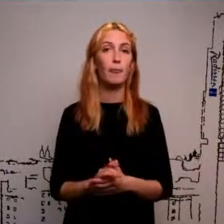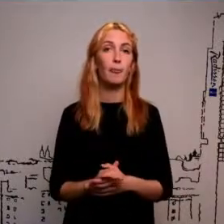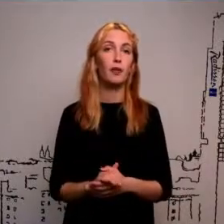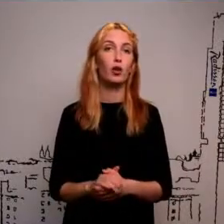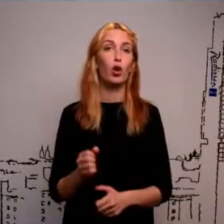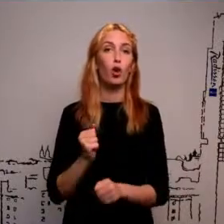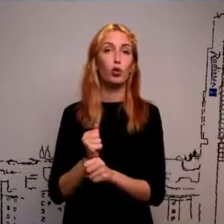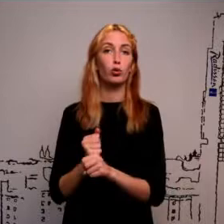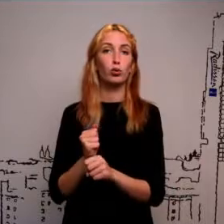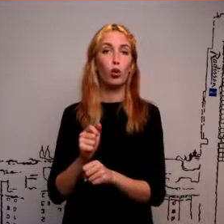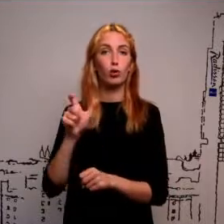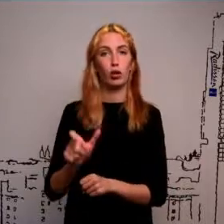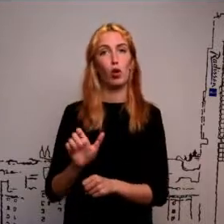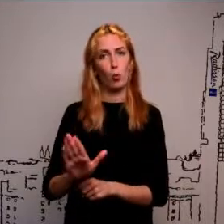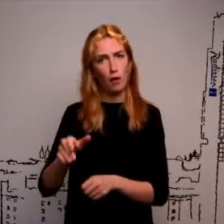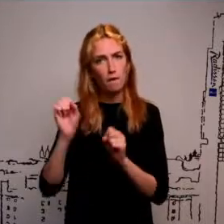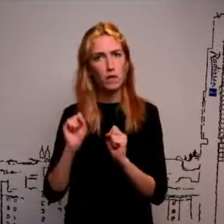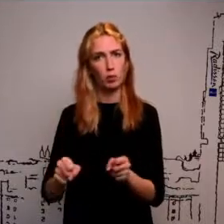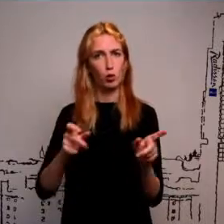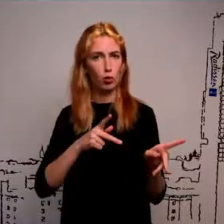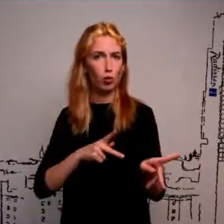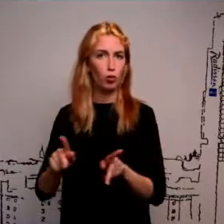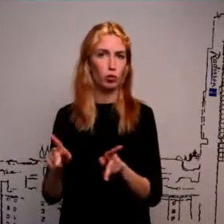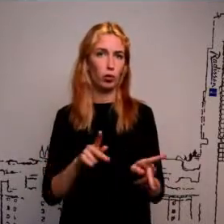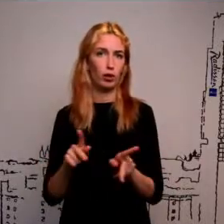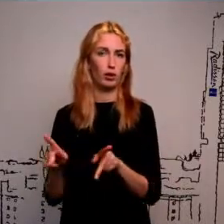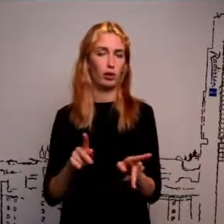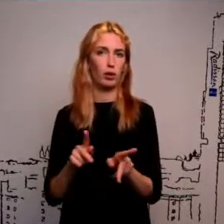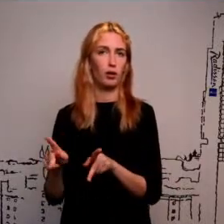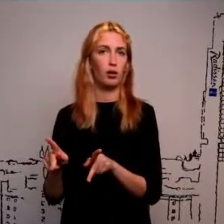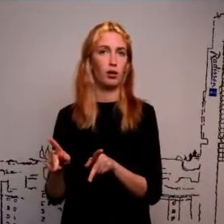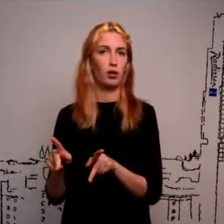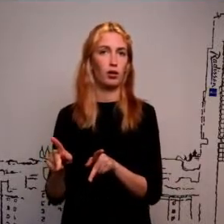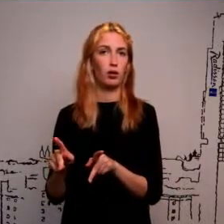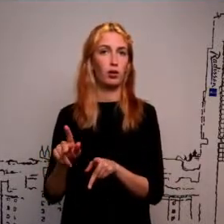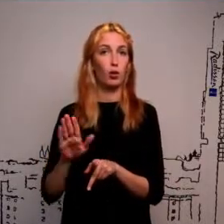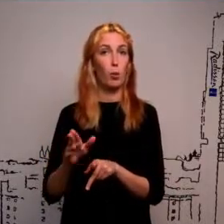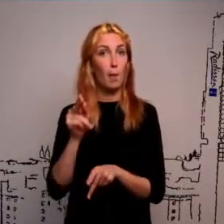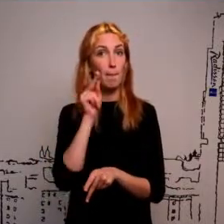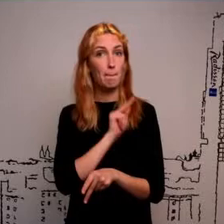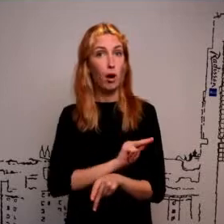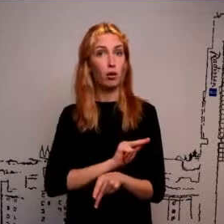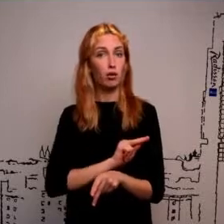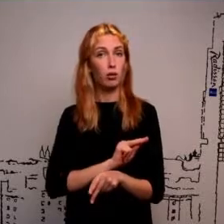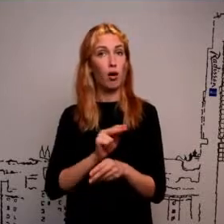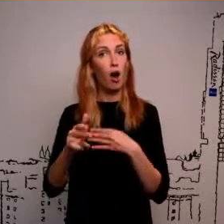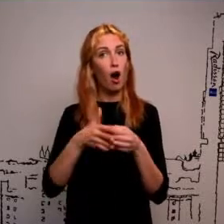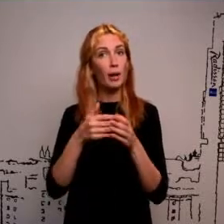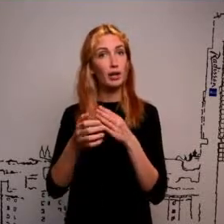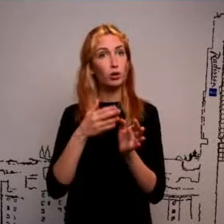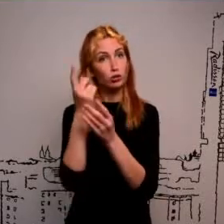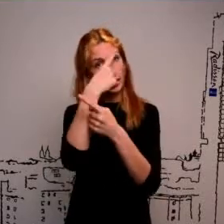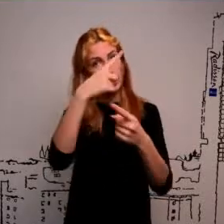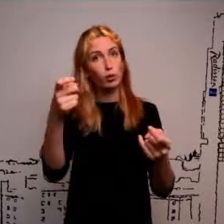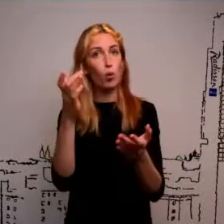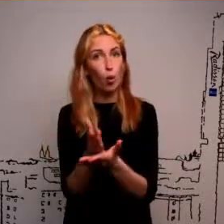töötajal on võimalik ka endal veenduda selles, et kas siis kas tema palk on ametlikult deklareeritud või mitte, et selleks tuleb